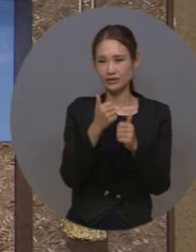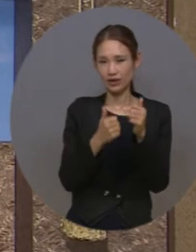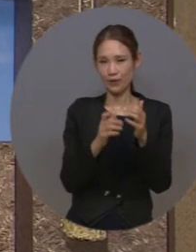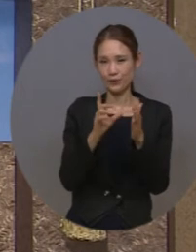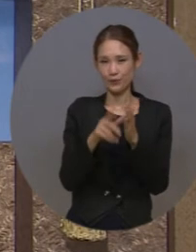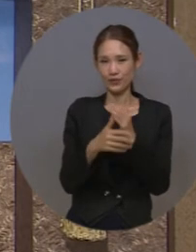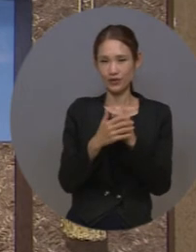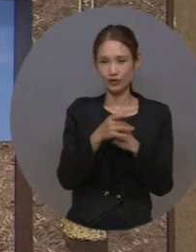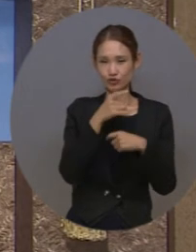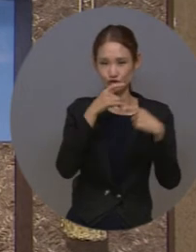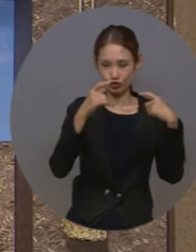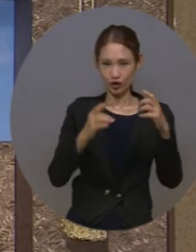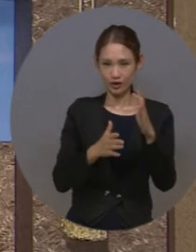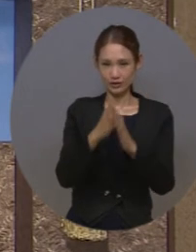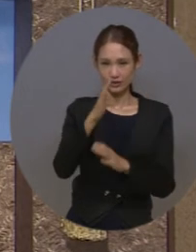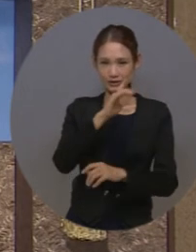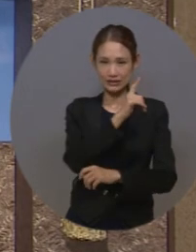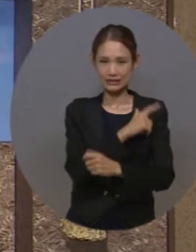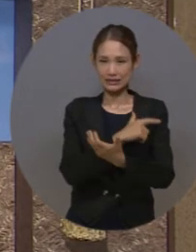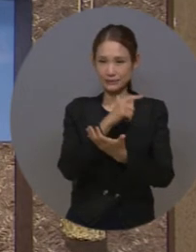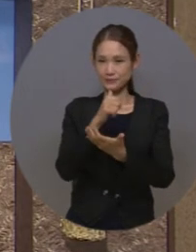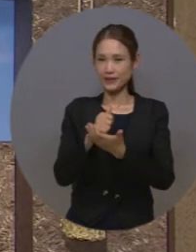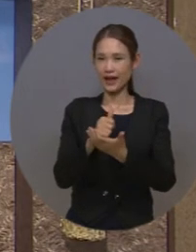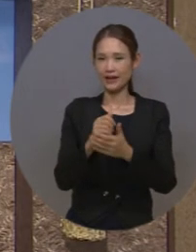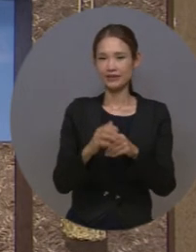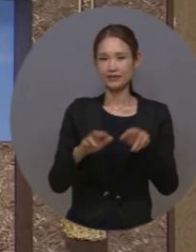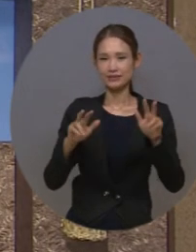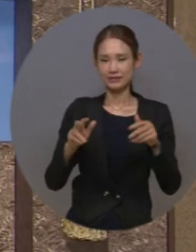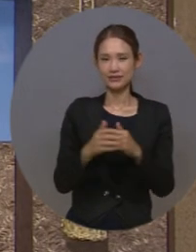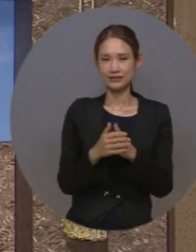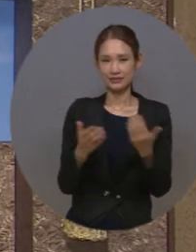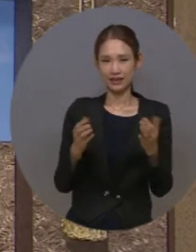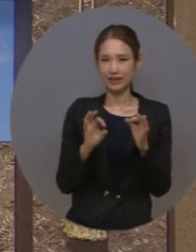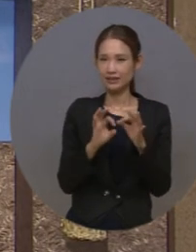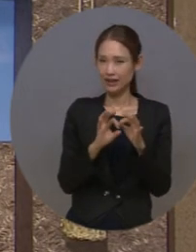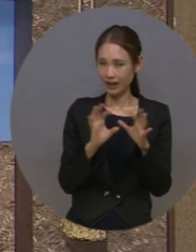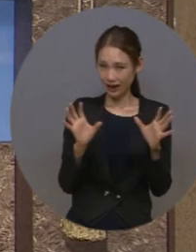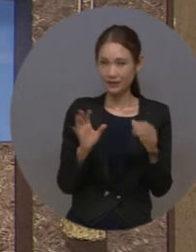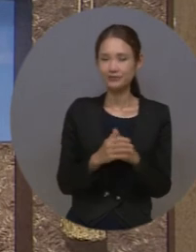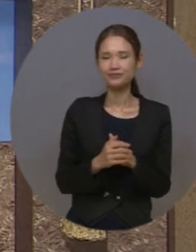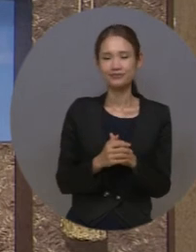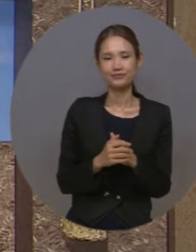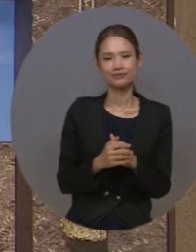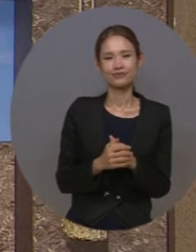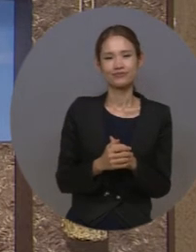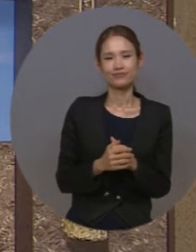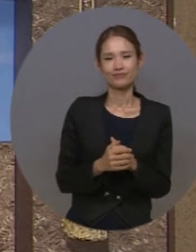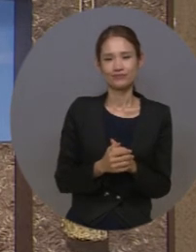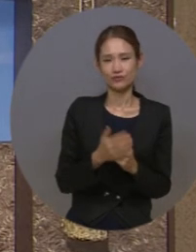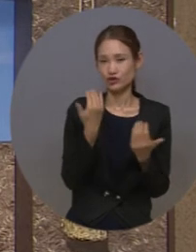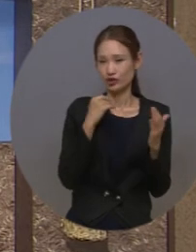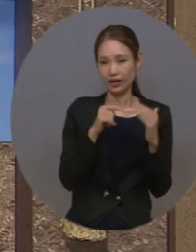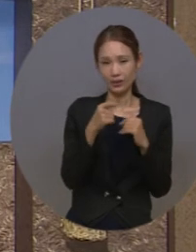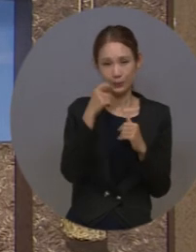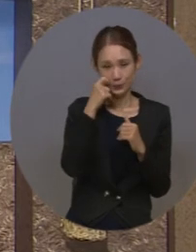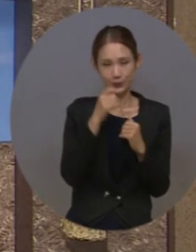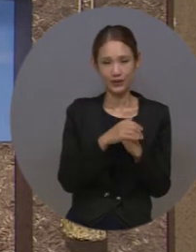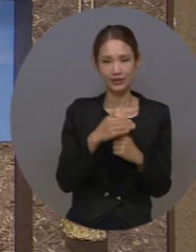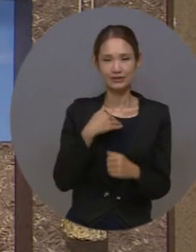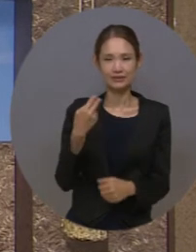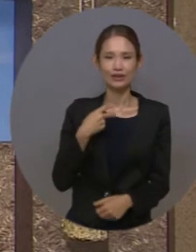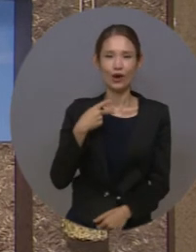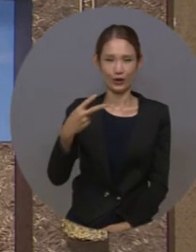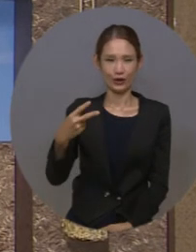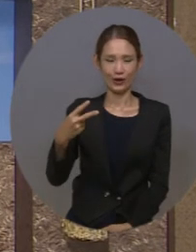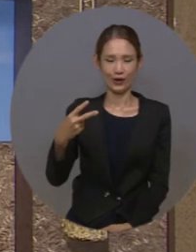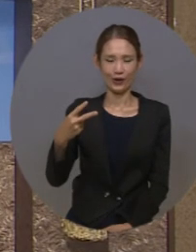월드컵 수원시 월드컵 팀장을 했습니다. 지금은 이제 그 직책이 없죠. 예. 그래서 누구나 갈 수 없는 그 직책을 제가 2002년도